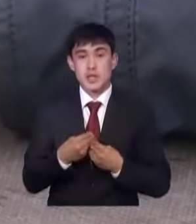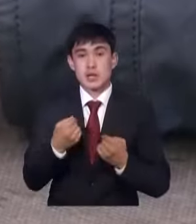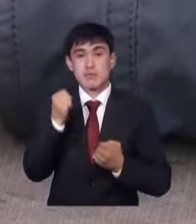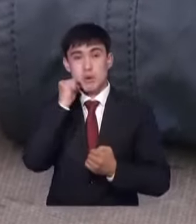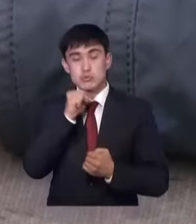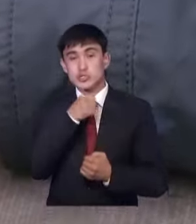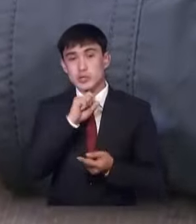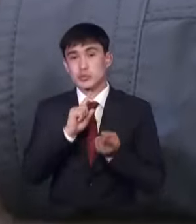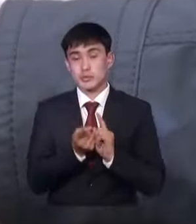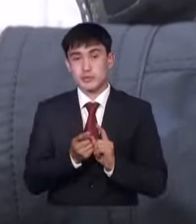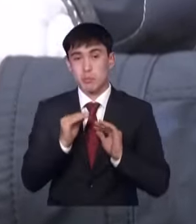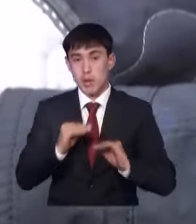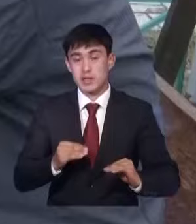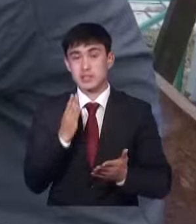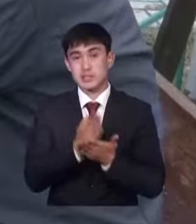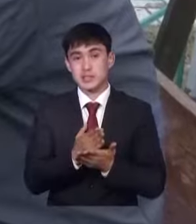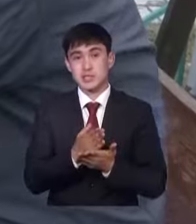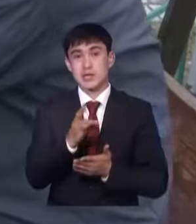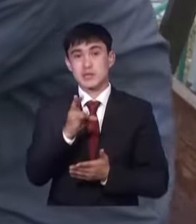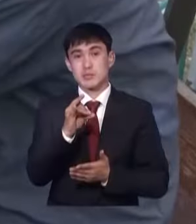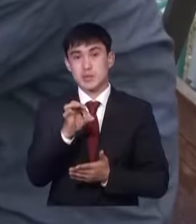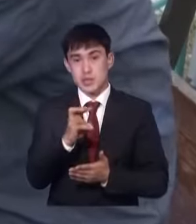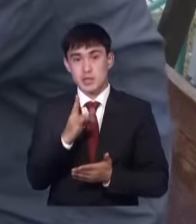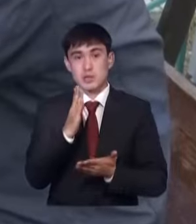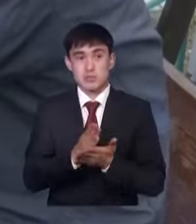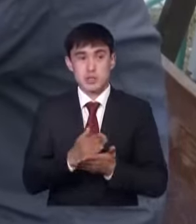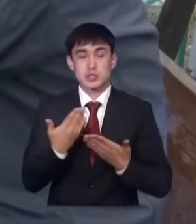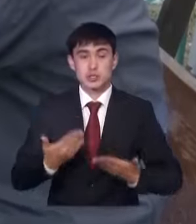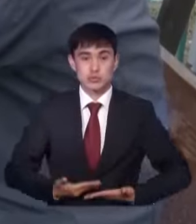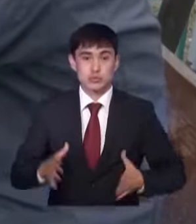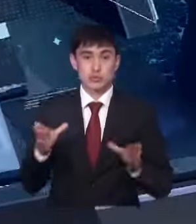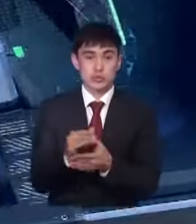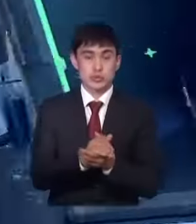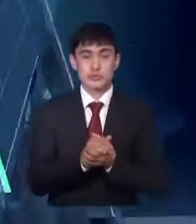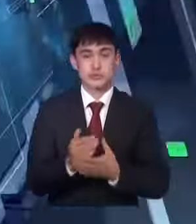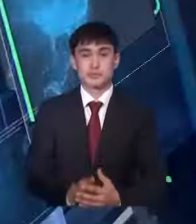айналған. Балаларының жанында немерелерінің ортасында өнегелі өмір сүруде.